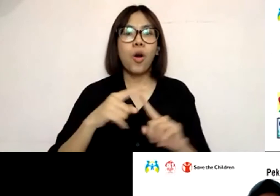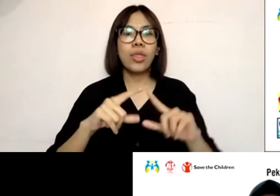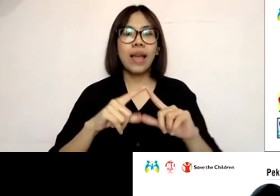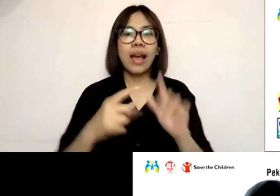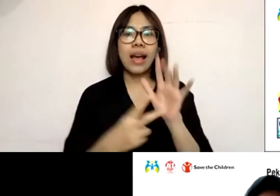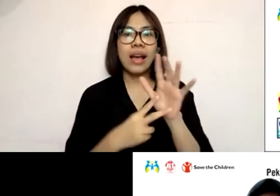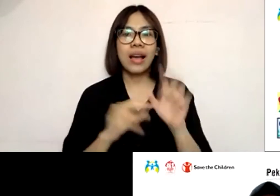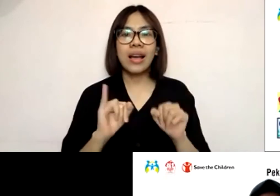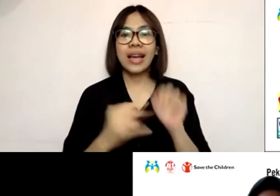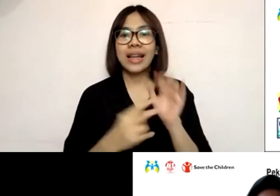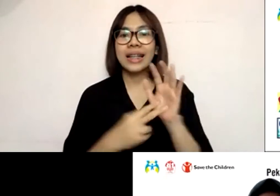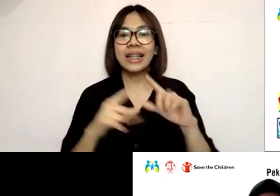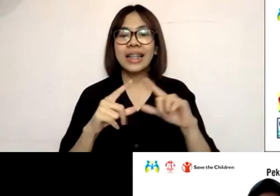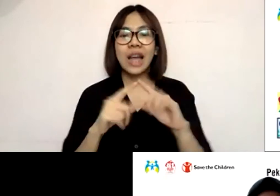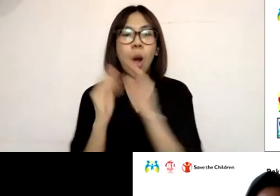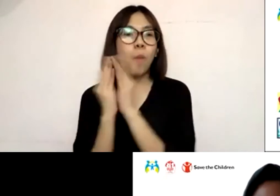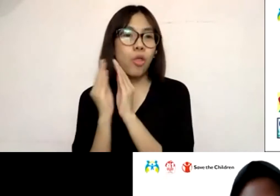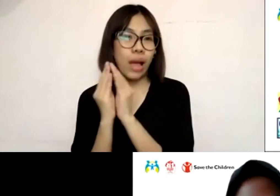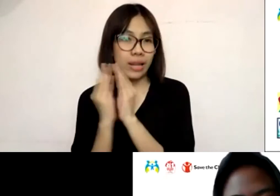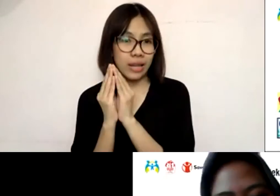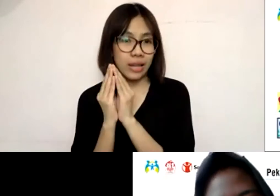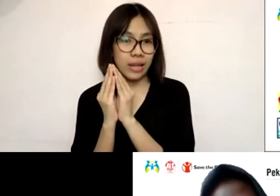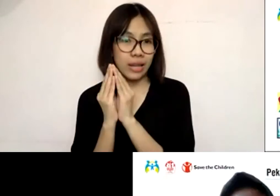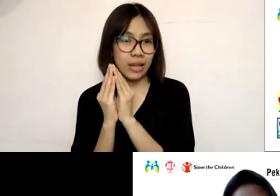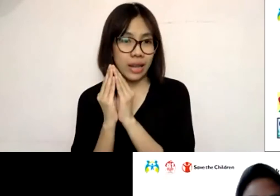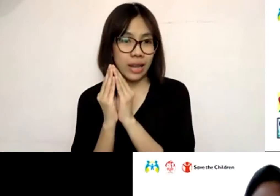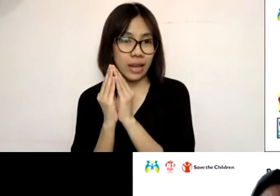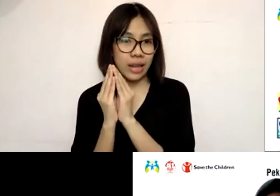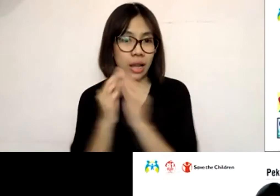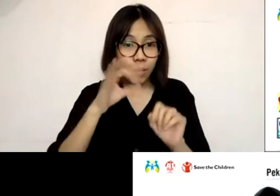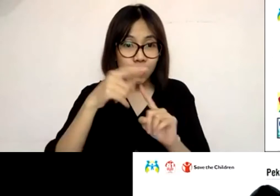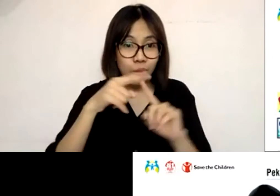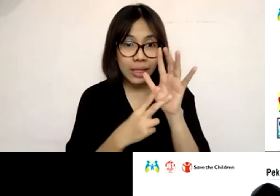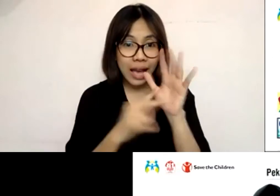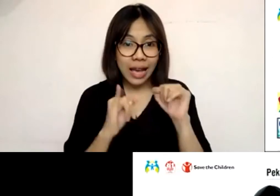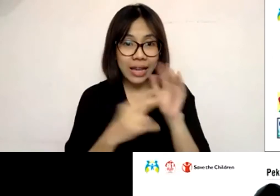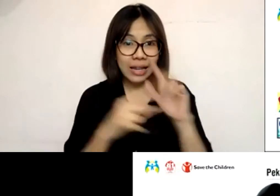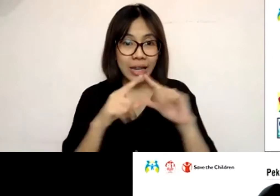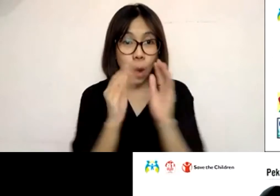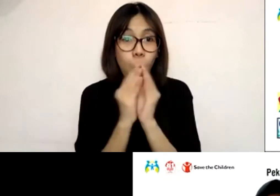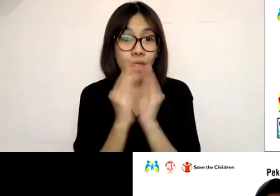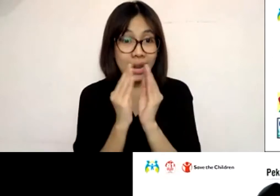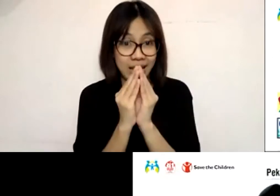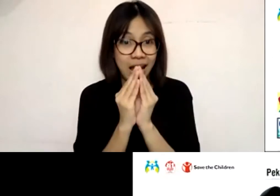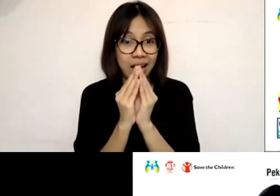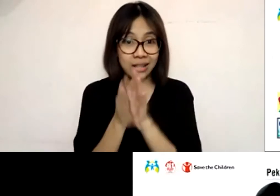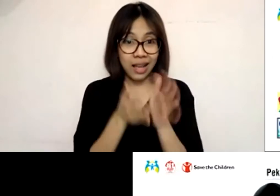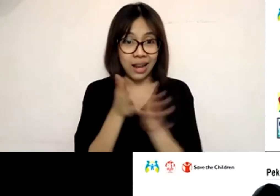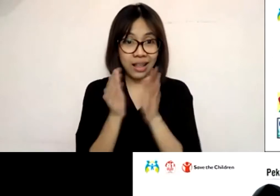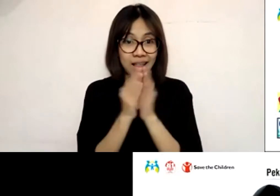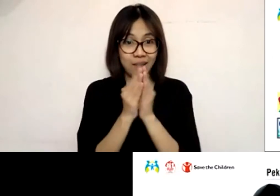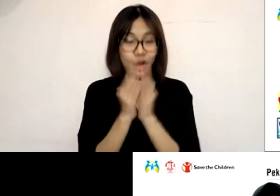kondisinya? Alhamdulillah. Sehat. Kemarin habis vaksin kedua. Alhamdulillah. Oh iya, kalau ada kesempatan vaksin kita ikut vaksin ya semua. Iya, betul.